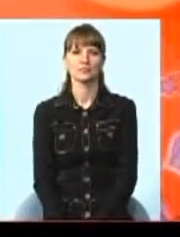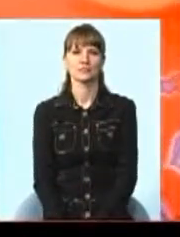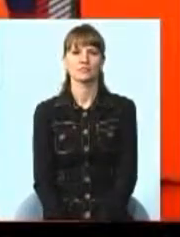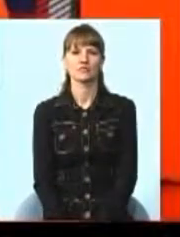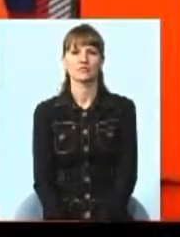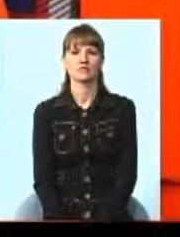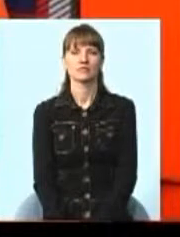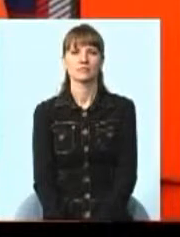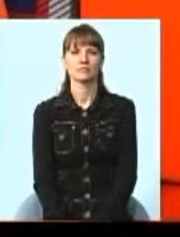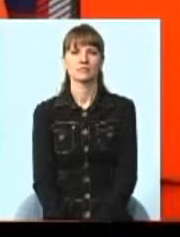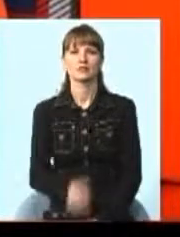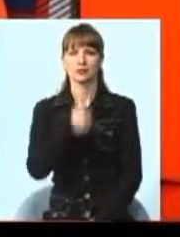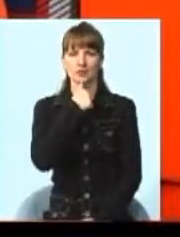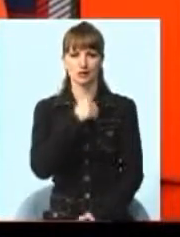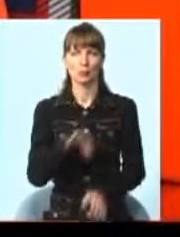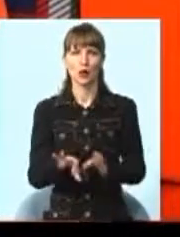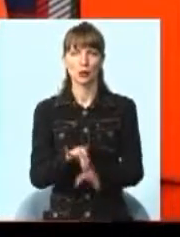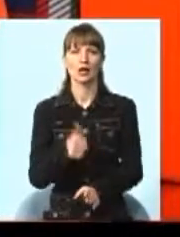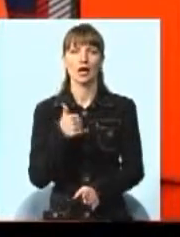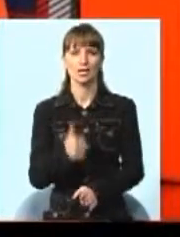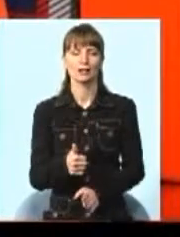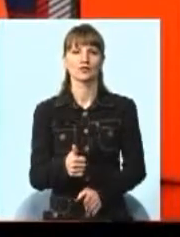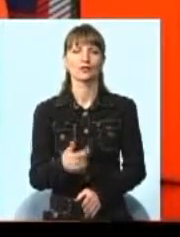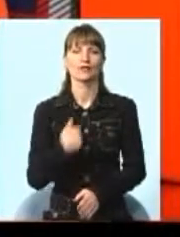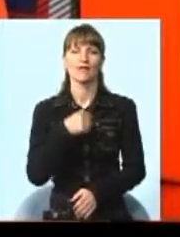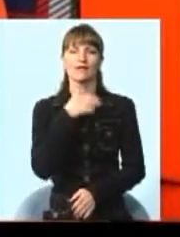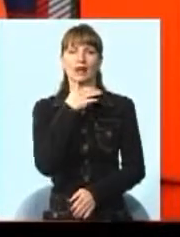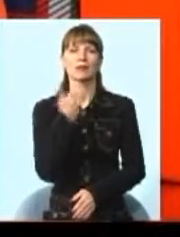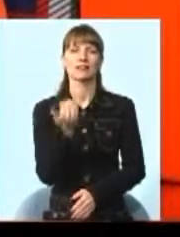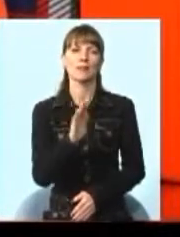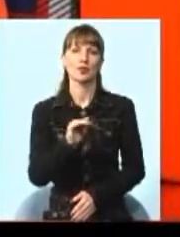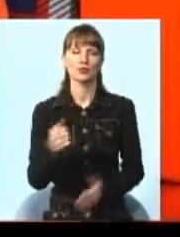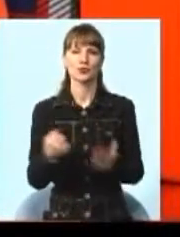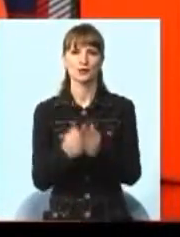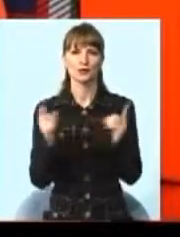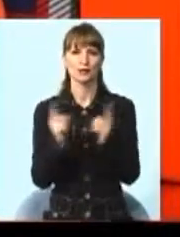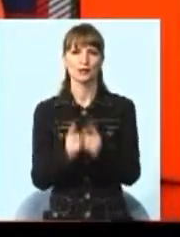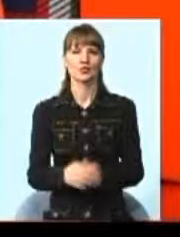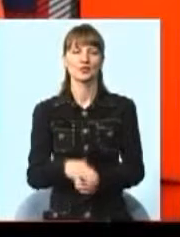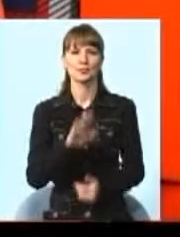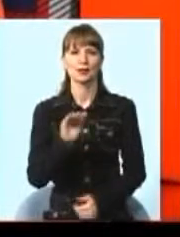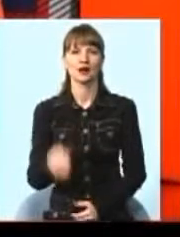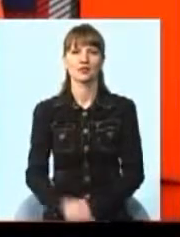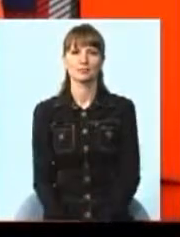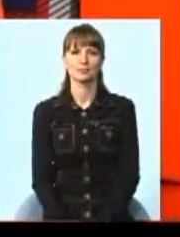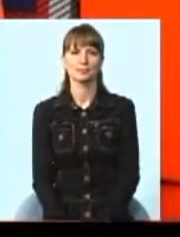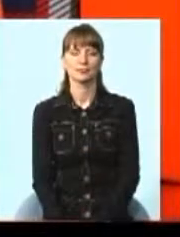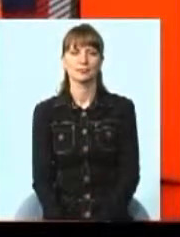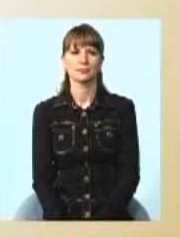Сподобався вам експеримент? Так. Дуже добре. Ну, а нам вже час із вами прощатися. До побачення. До побачення. До